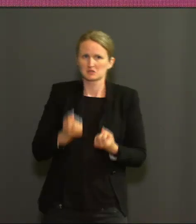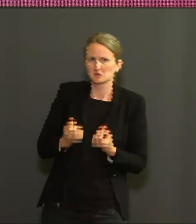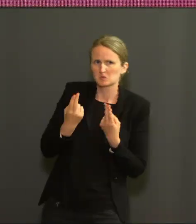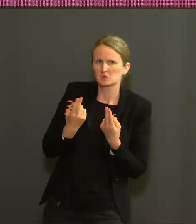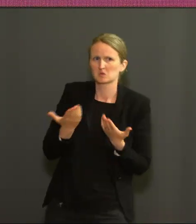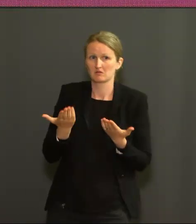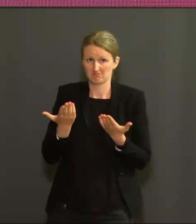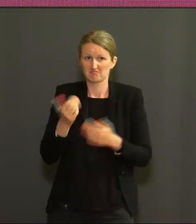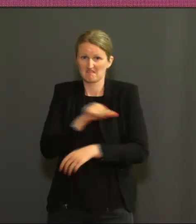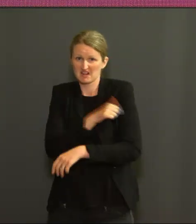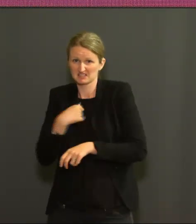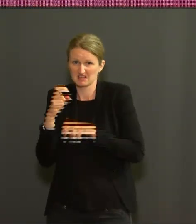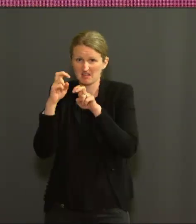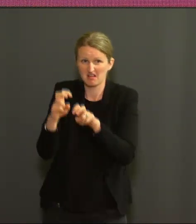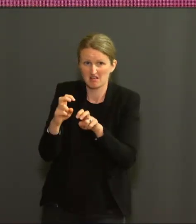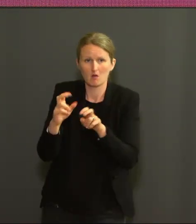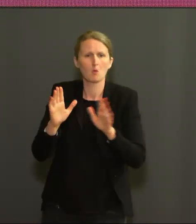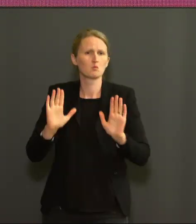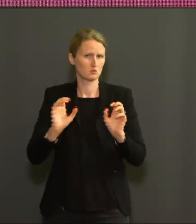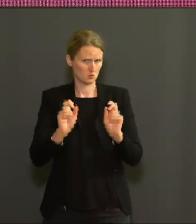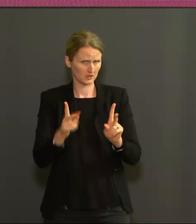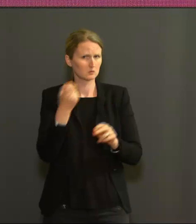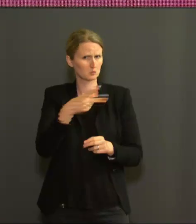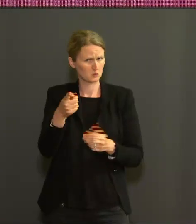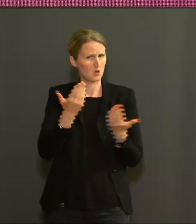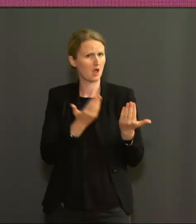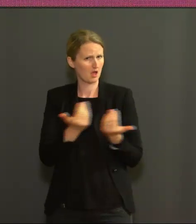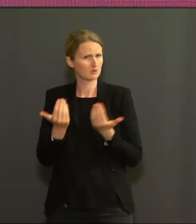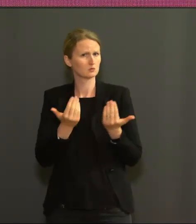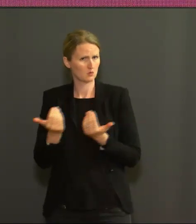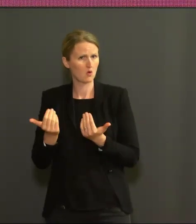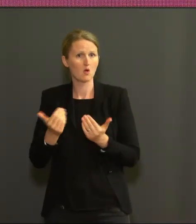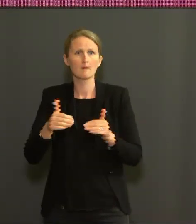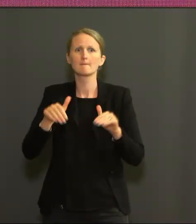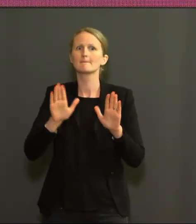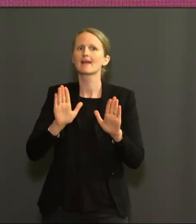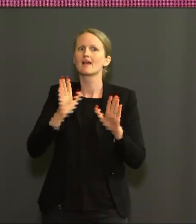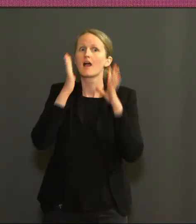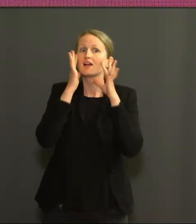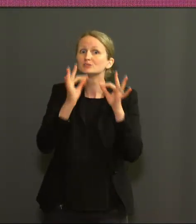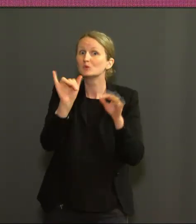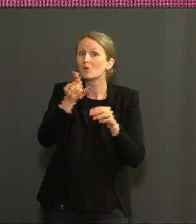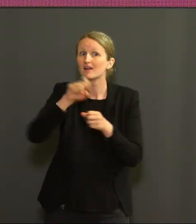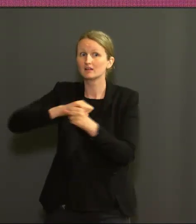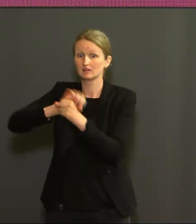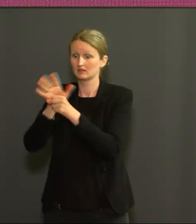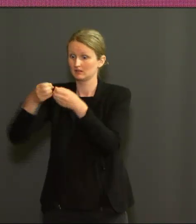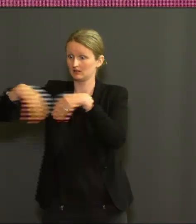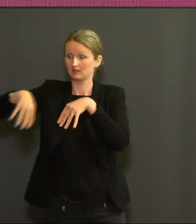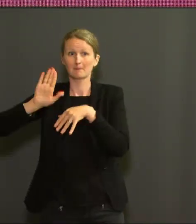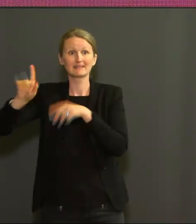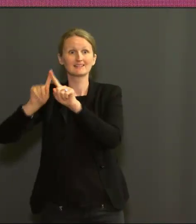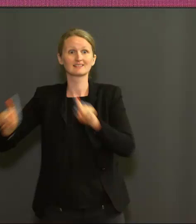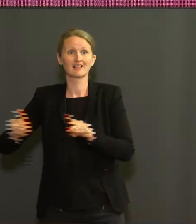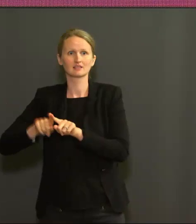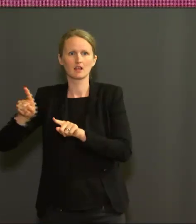conseillère. Pourtant, face aux variants Delta ou variants indiens, la course contre la montre